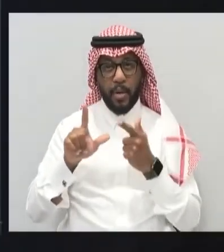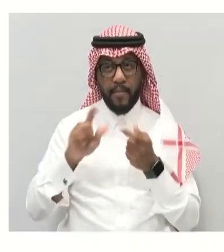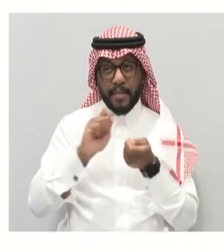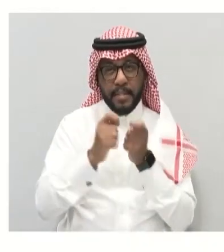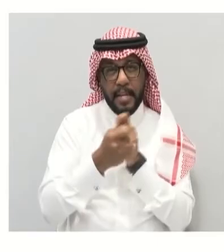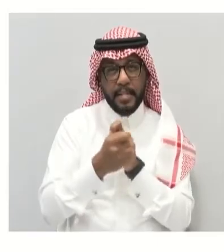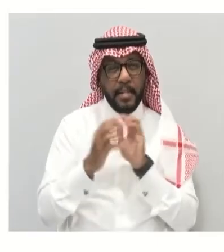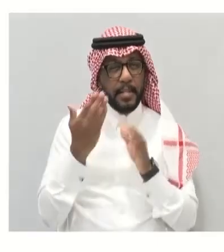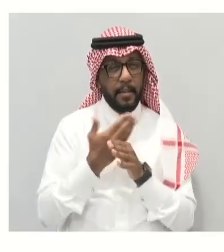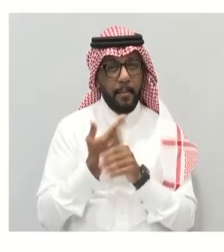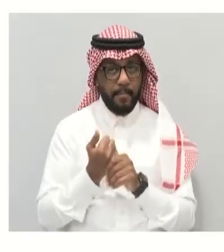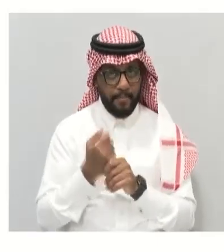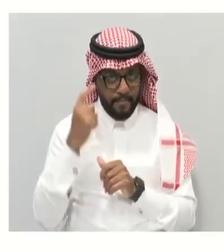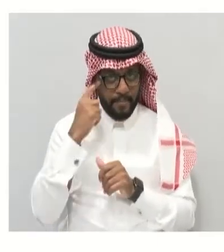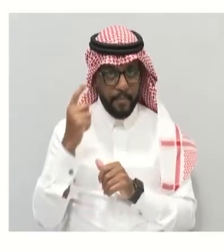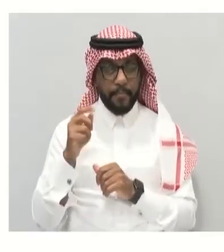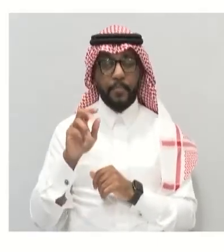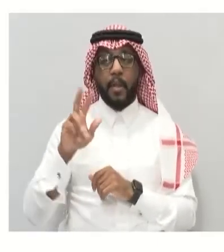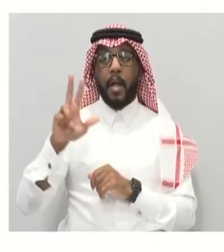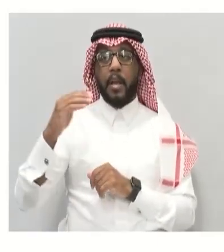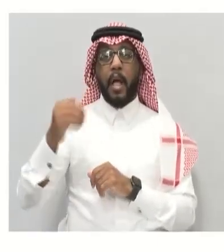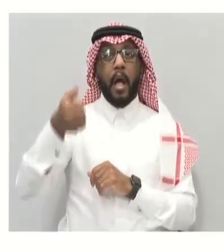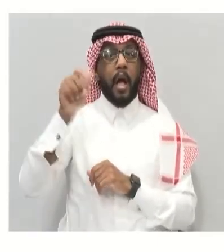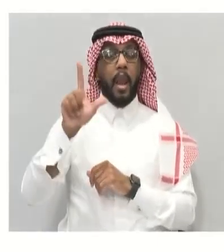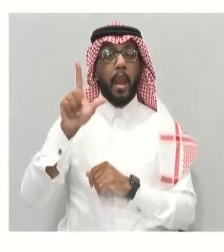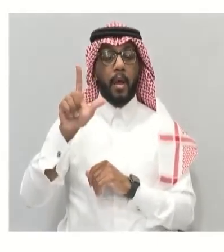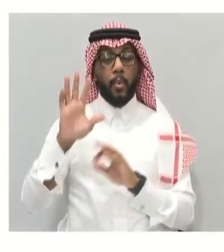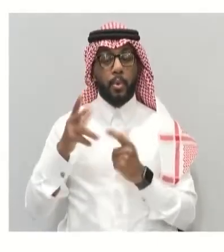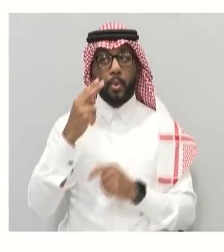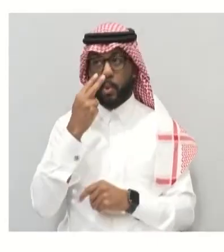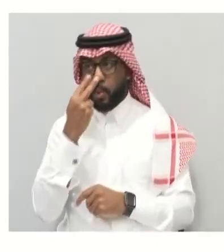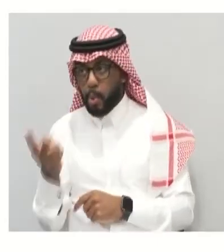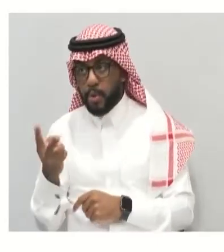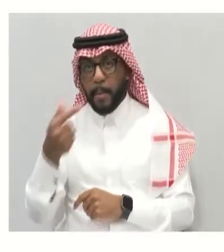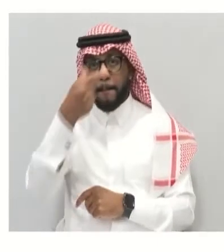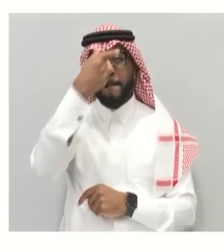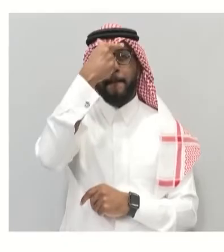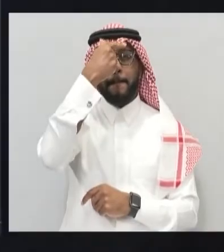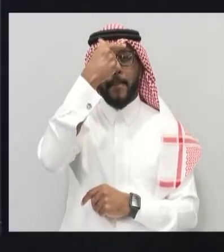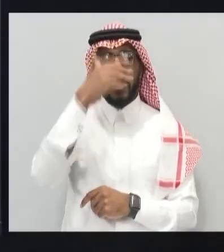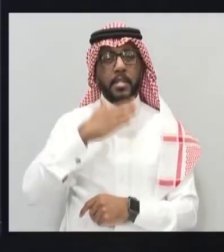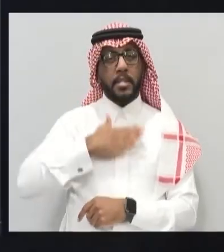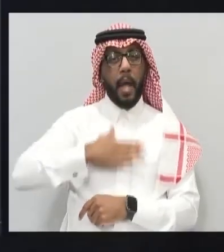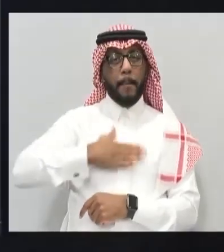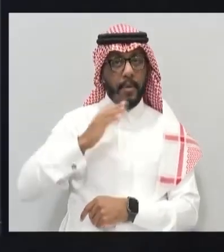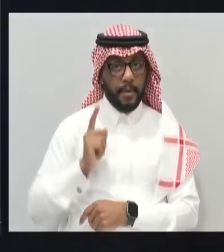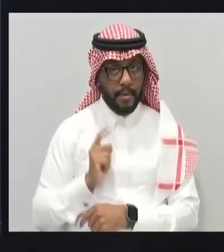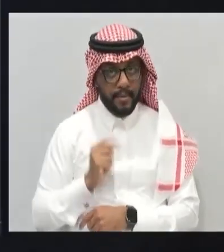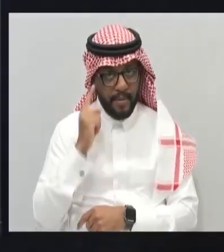تكون صابرا حال لذلك نصبها لكن صاحب الحال هل يصح ان يكون صاحب الحال